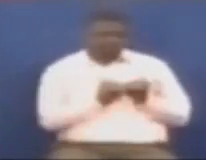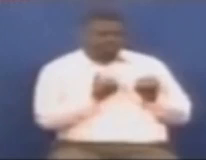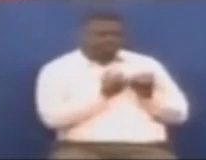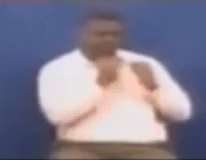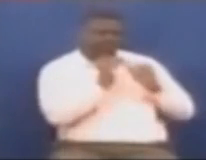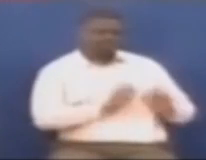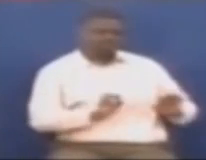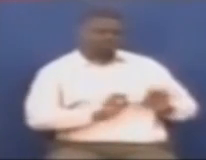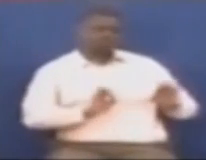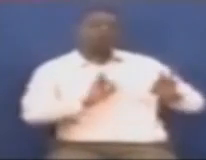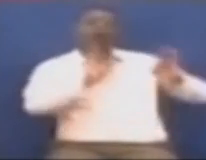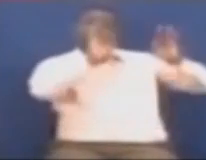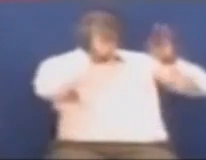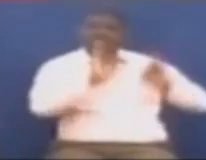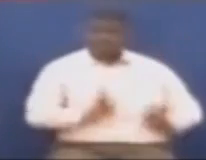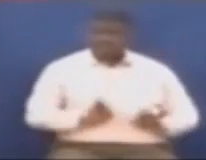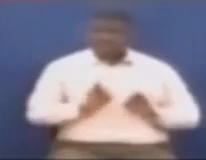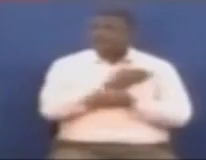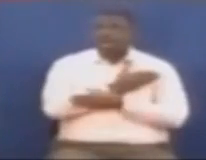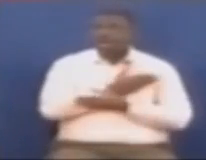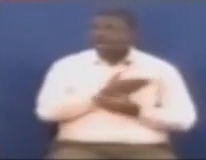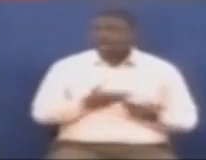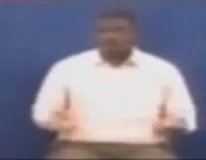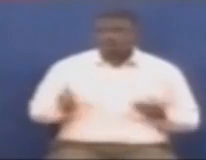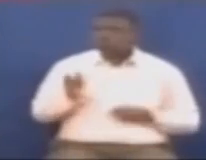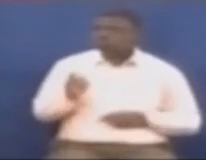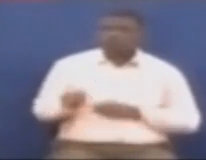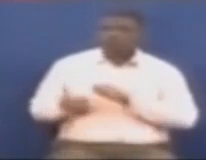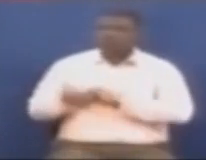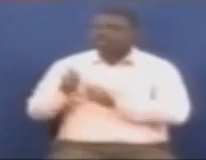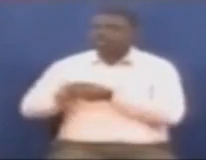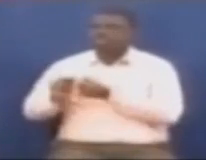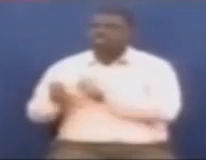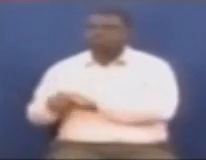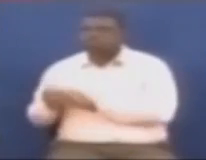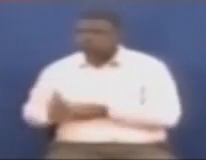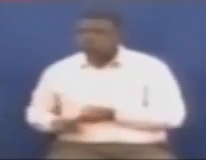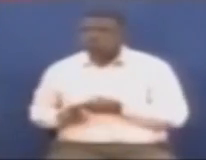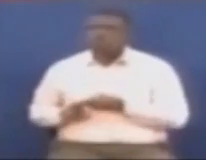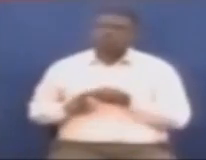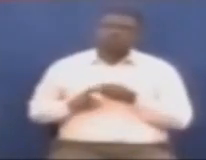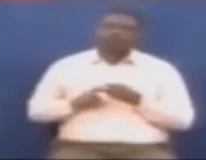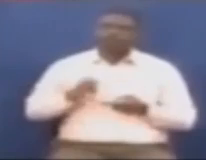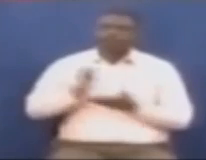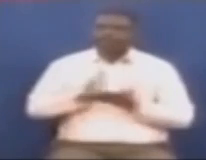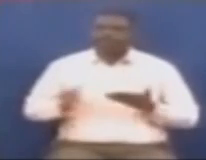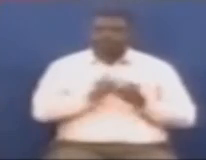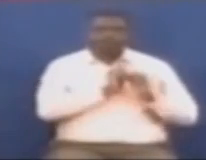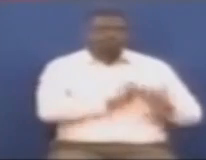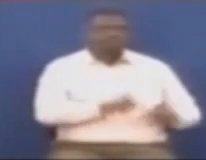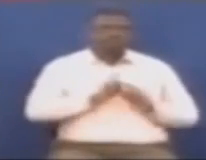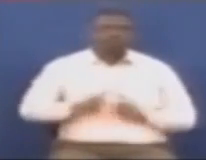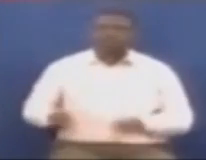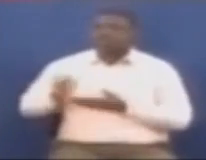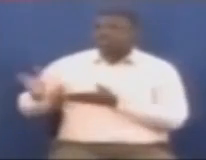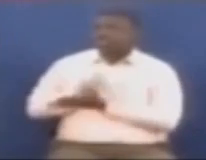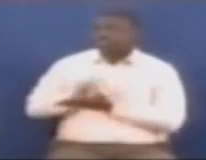lile agizo kwamba kesi zote za mashirika ya umma zisimamiwe na wakili mkuu wa